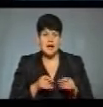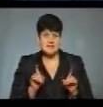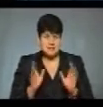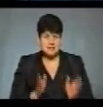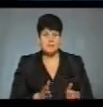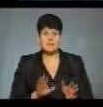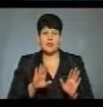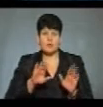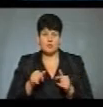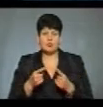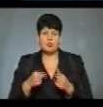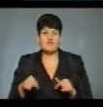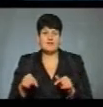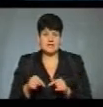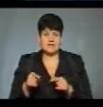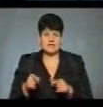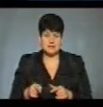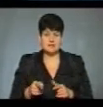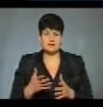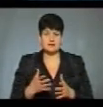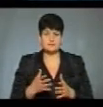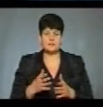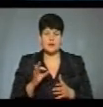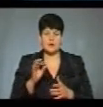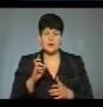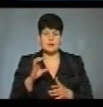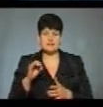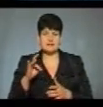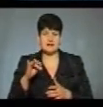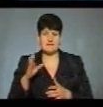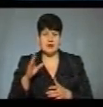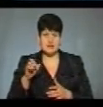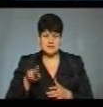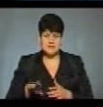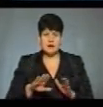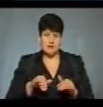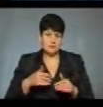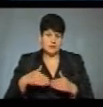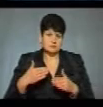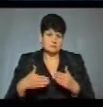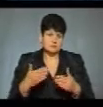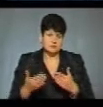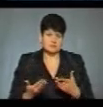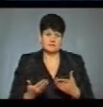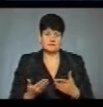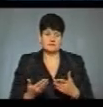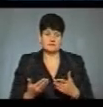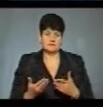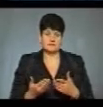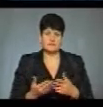відділенні, в обсерваційному відділенні пологового будинку. І так по життю викладали також